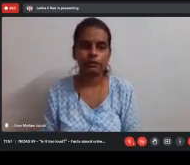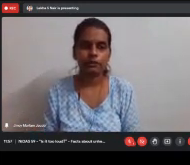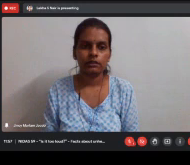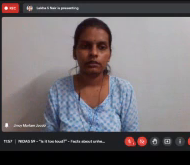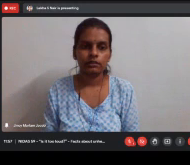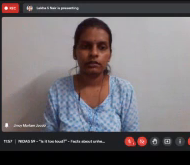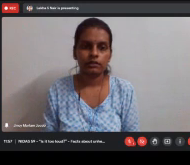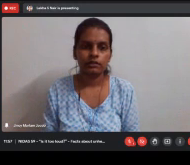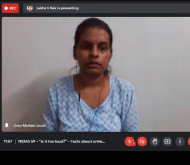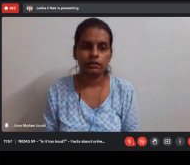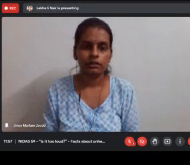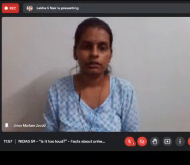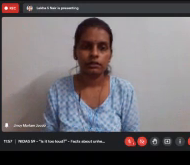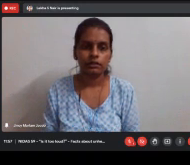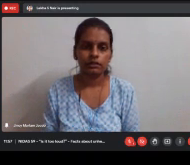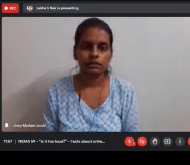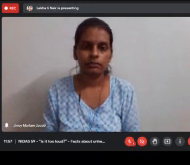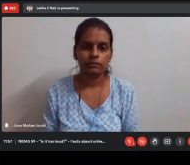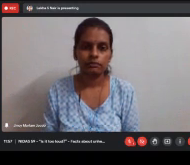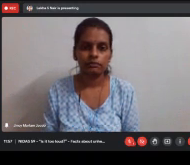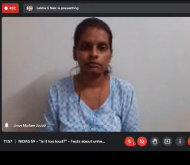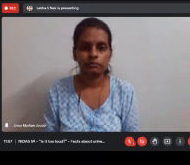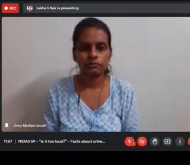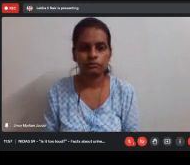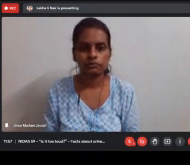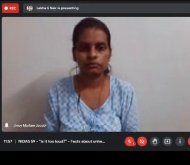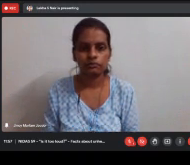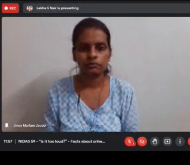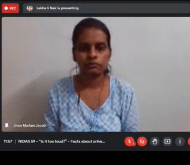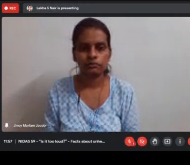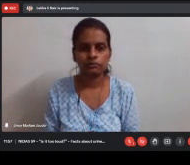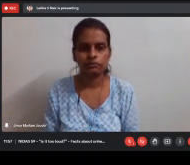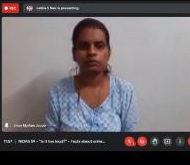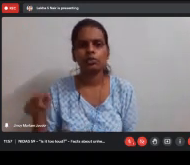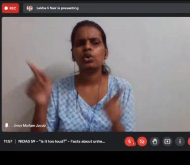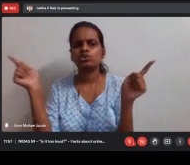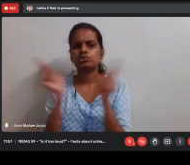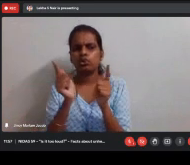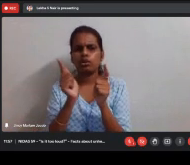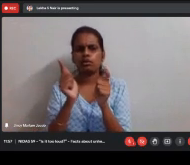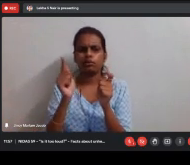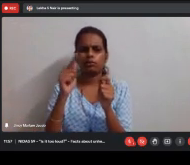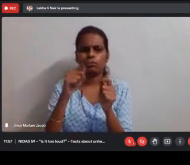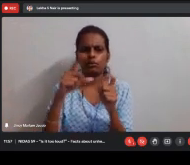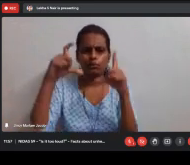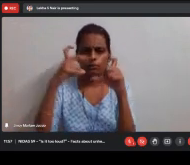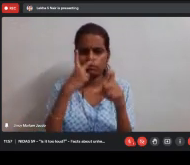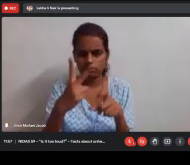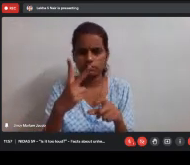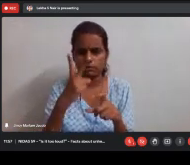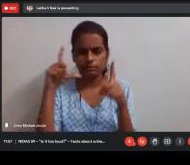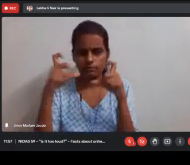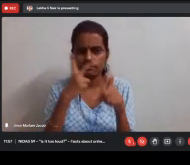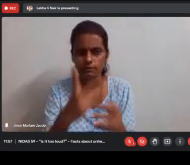അത് കൂടുതലും ഉള്ളത്. അല്ലാതെ നമുക്ക് മരുന്ന് അല്ലെങ്കിൽ ശസ്ത്രക്രിയ എന്ന് പറയുന്ന ചികിത്സ ഇപ്പോ ലഭ്യമല്ല.